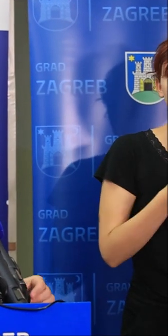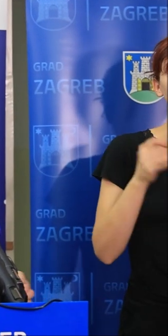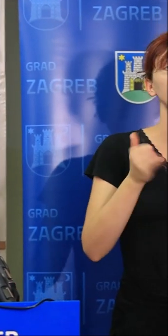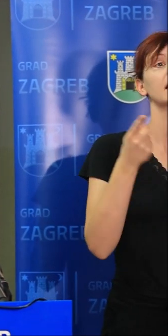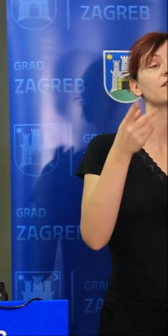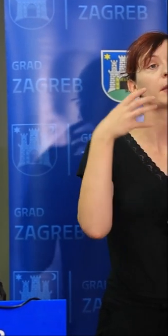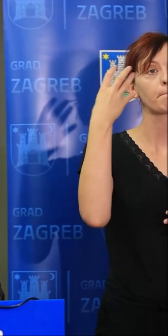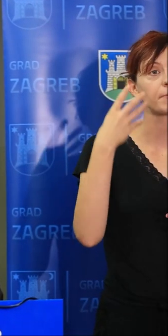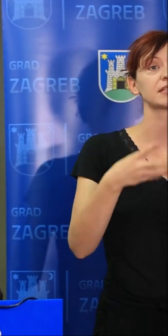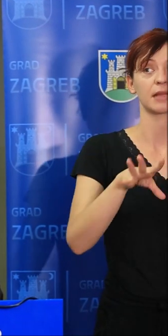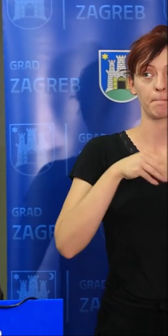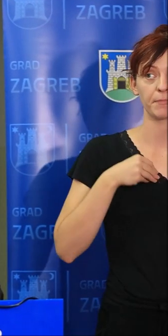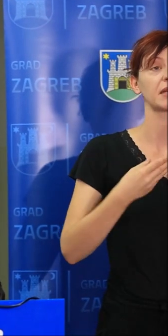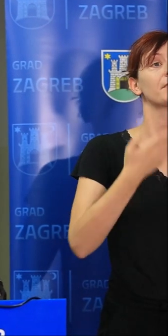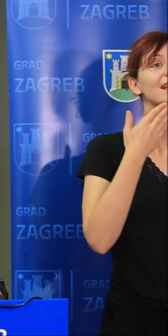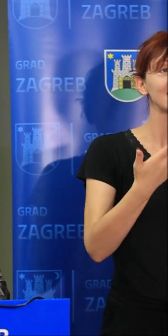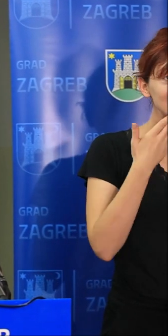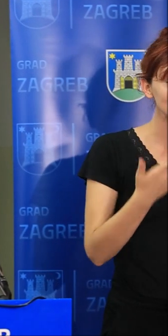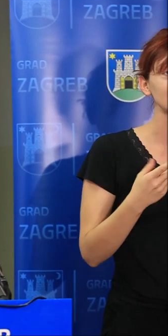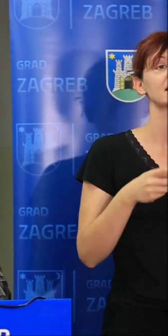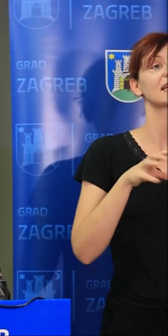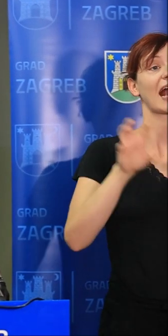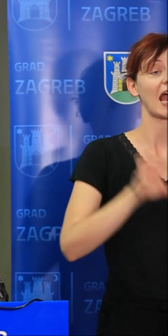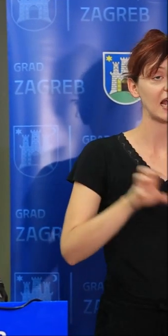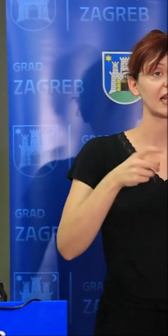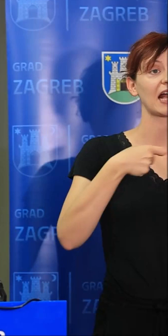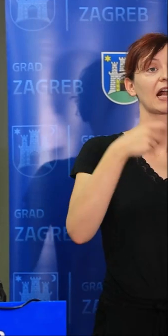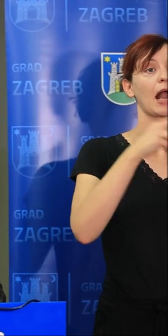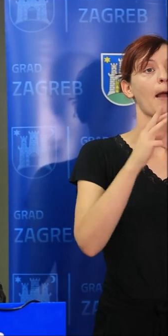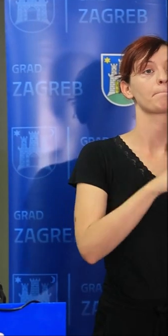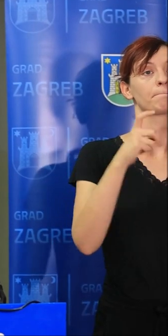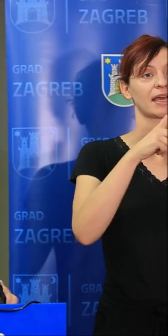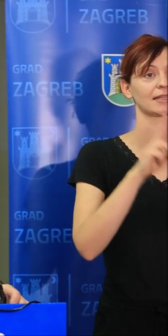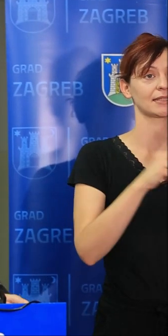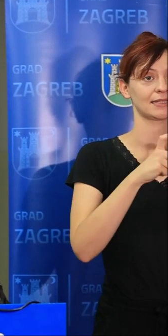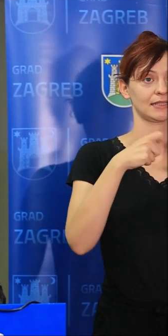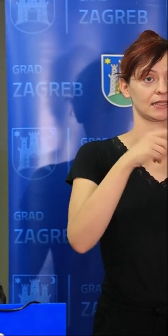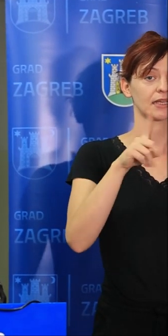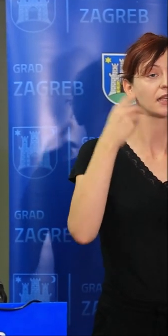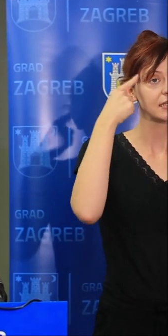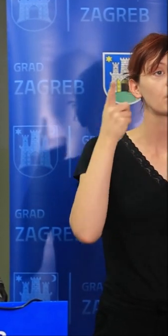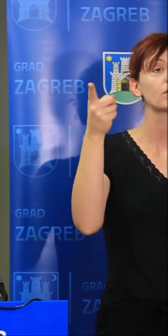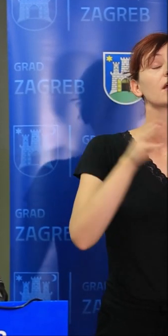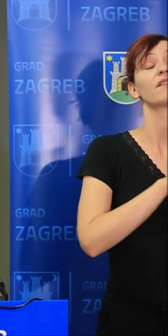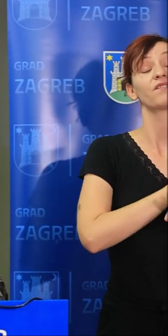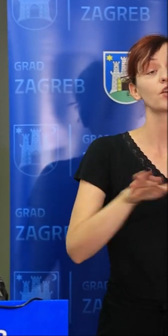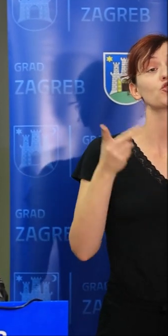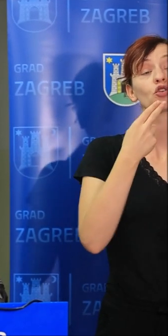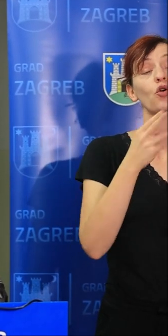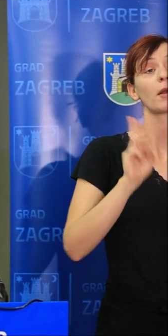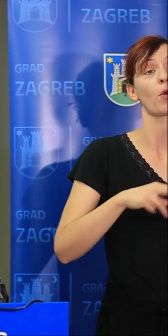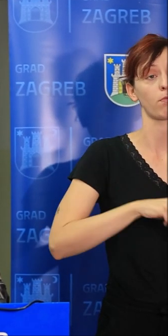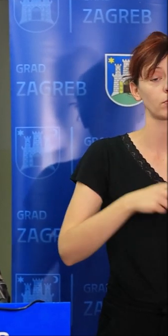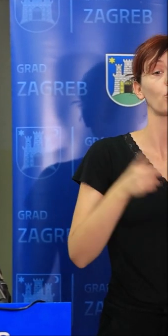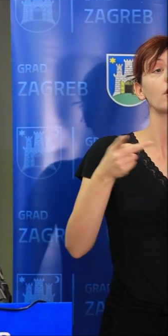na primjer, na sastanak radnike Dioke Kamenskog, ono i, znači, onda se još uvijek znamo u kakvom problemima i kakvim stanjima, traži sastanak